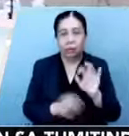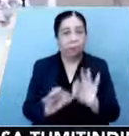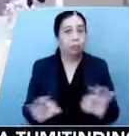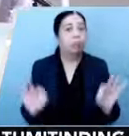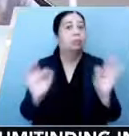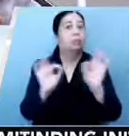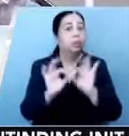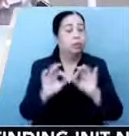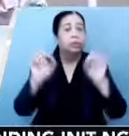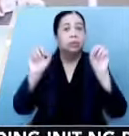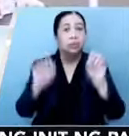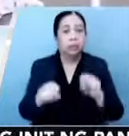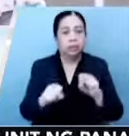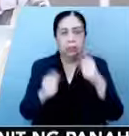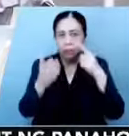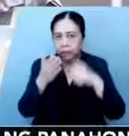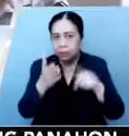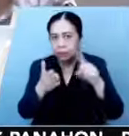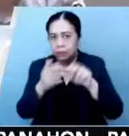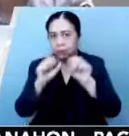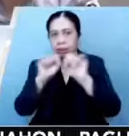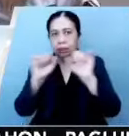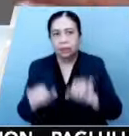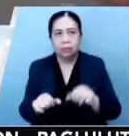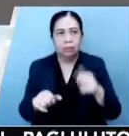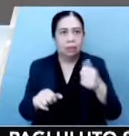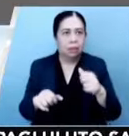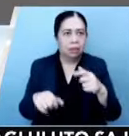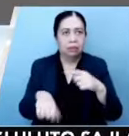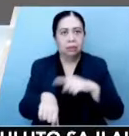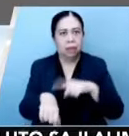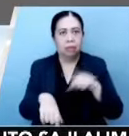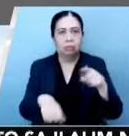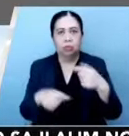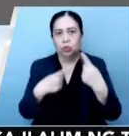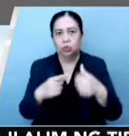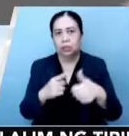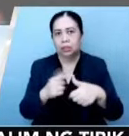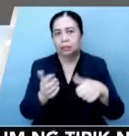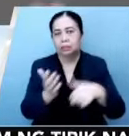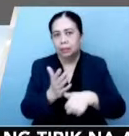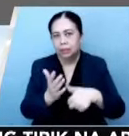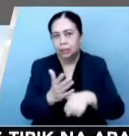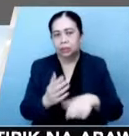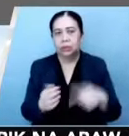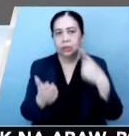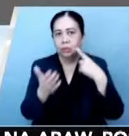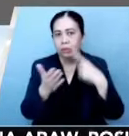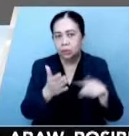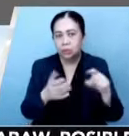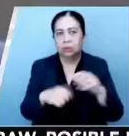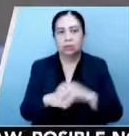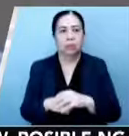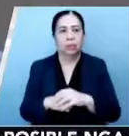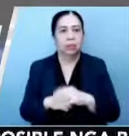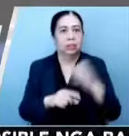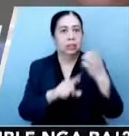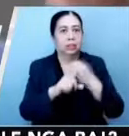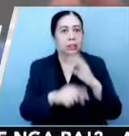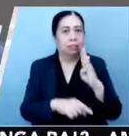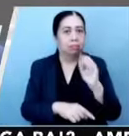maaaring i-audit ang sistema anumang yugto ng eleksyon. The system can be verified end-to-end that each ballot was